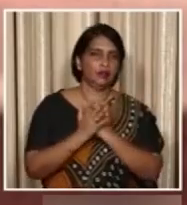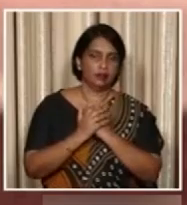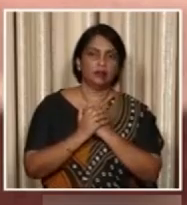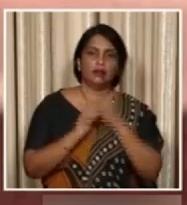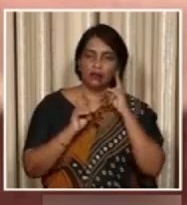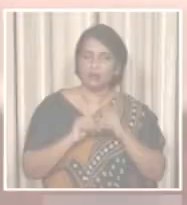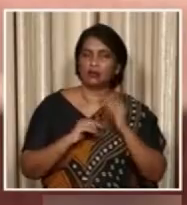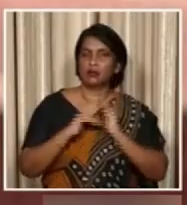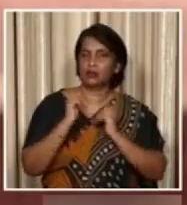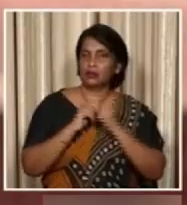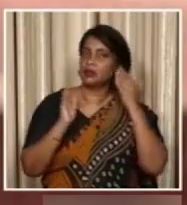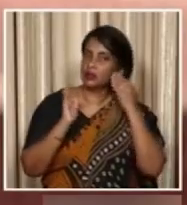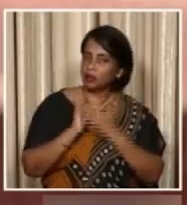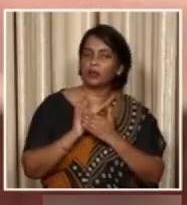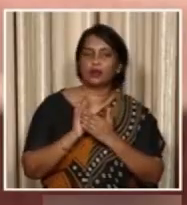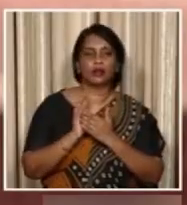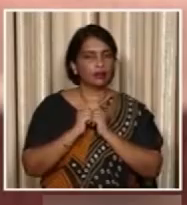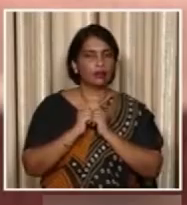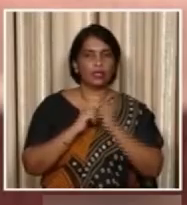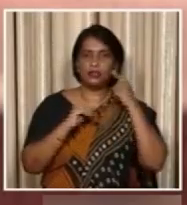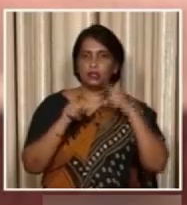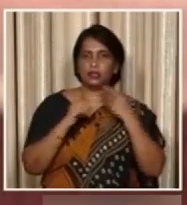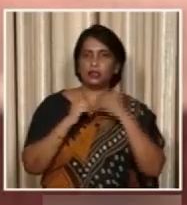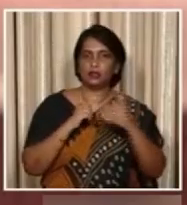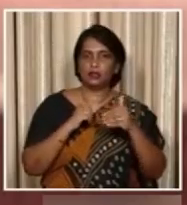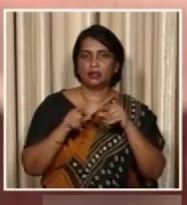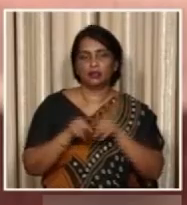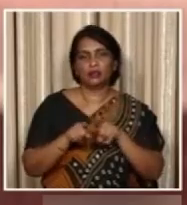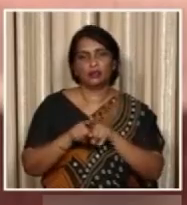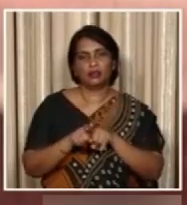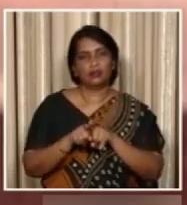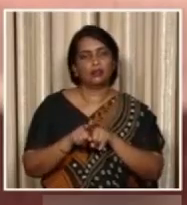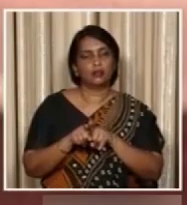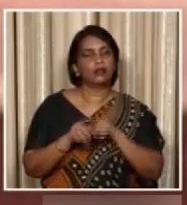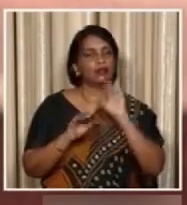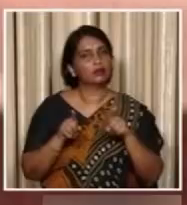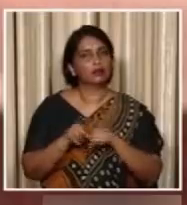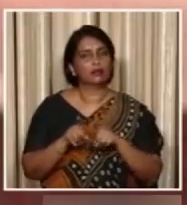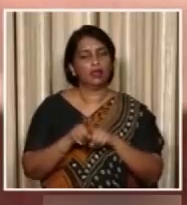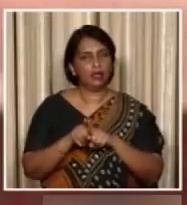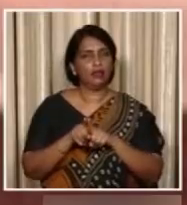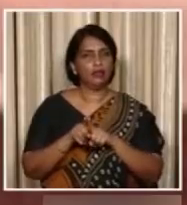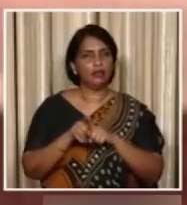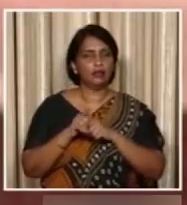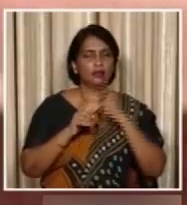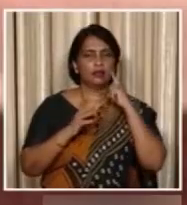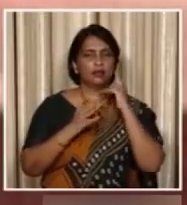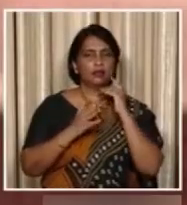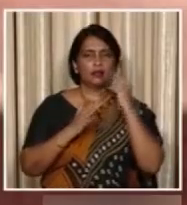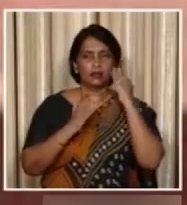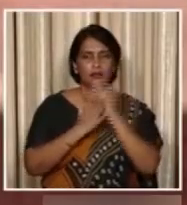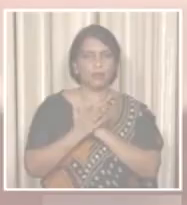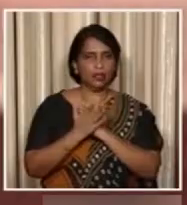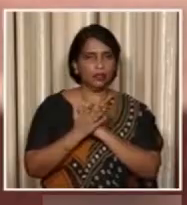එතකොට ක්‍රියේෂන් වලට ගිහිල්ලා, ටෙක්ස්ටිං වලට ගිහිල්ලා, ඔඩියෝ වලට ගිහිල්ලා, විෂුවල් වේ මේ හැම දෙයක්ම යම් විදියකින් අපේ නීතියානු රාමු ඇතුළට